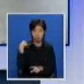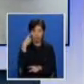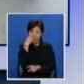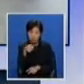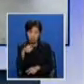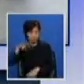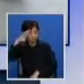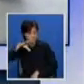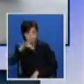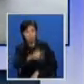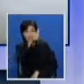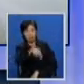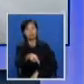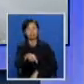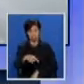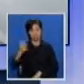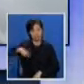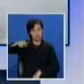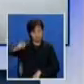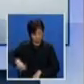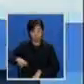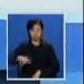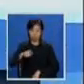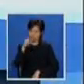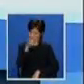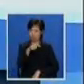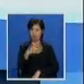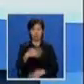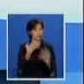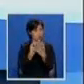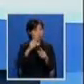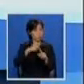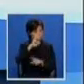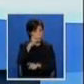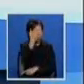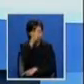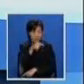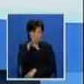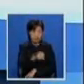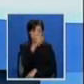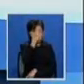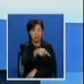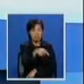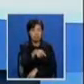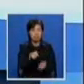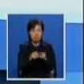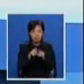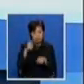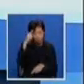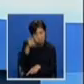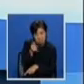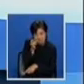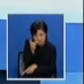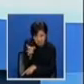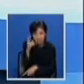จับกุมนะครับเพราะว่าพยายามที่จะเข้ามาแล้วก็มาทำลายด่านหรือมายั่วยุเจ้าหน้าที่ซึ่งกำลังปฏิบัติหน้าที่นะครับเพราะฉะนั้น